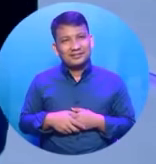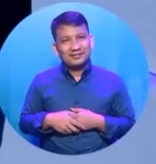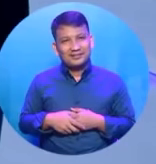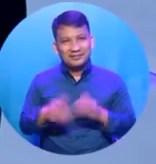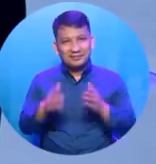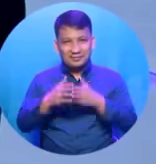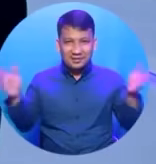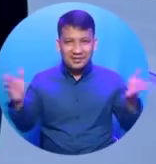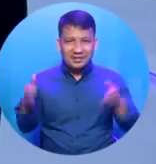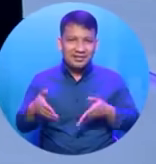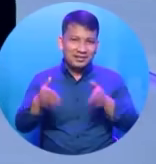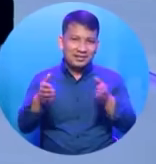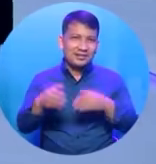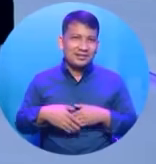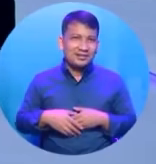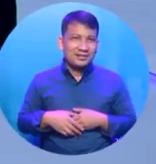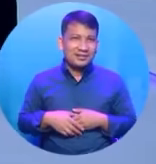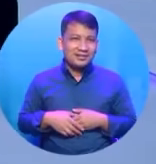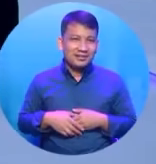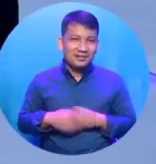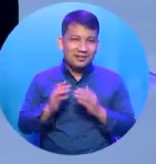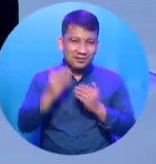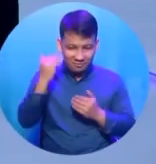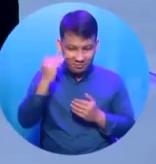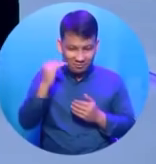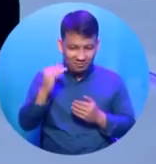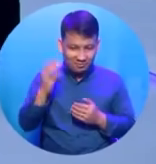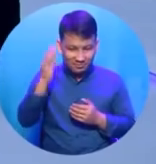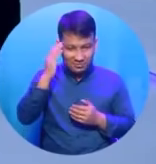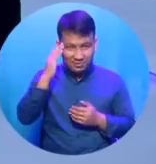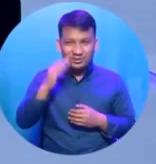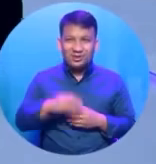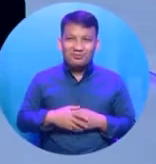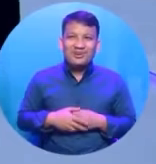Glen. Ba't ko pa alamin?